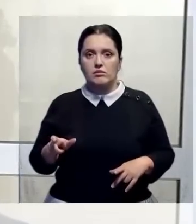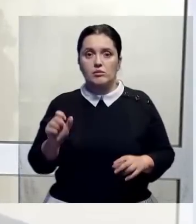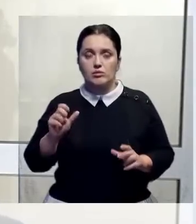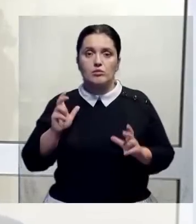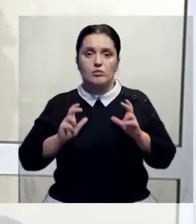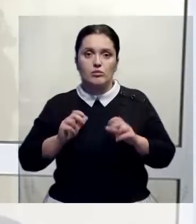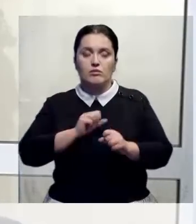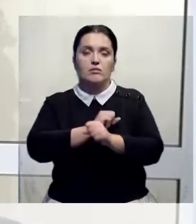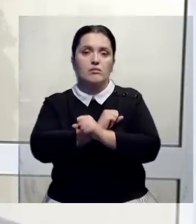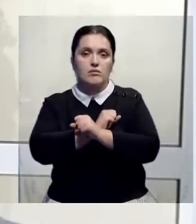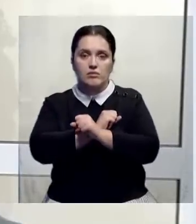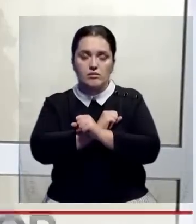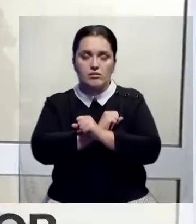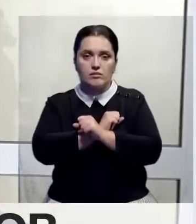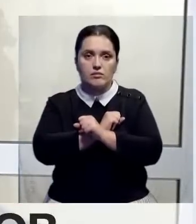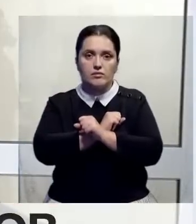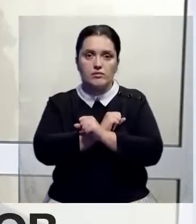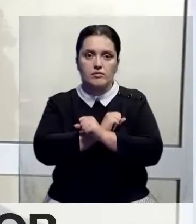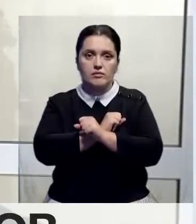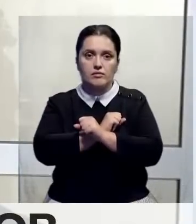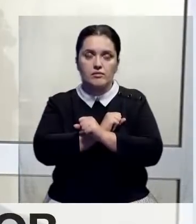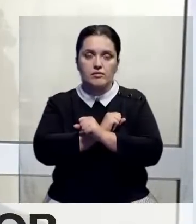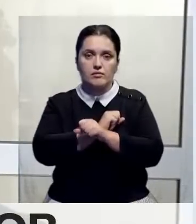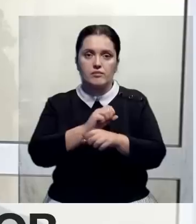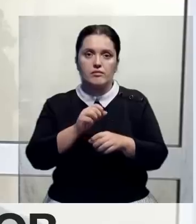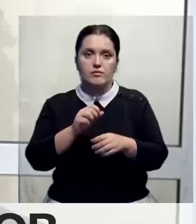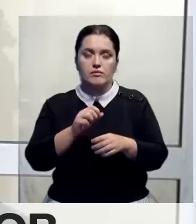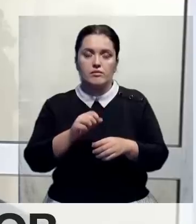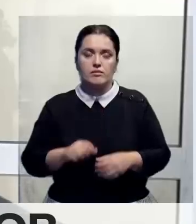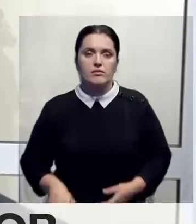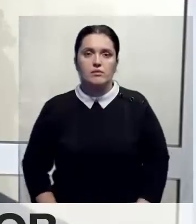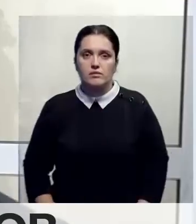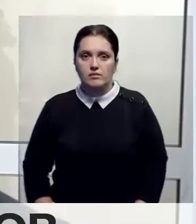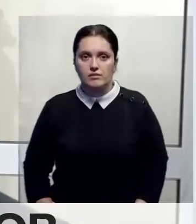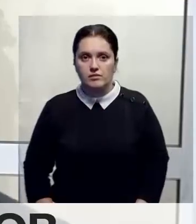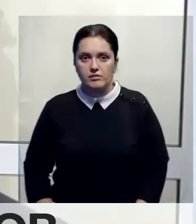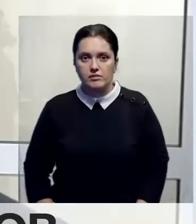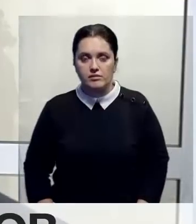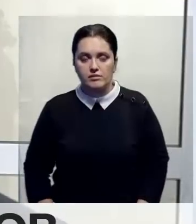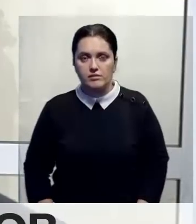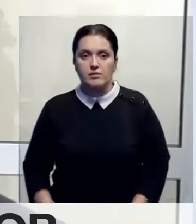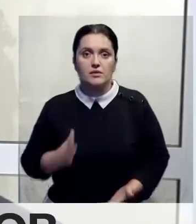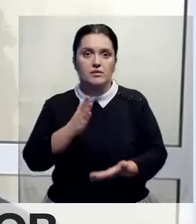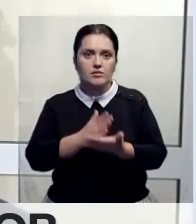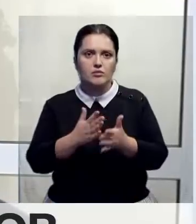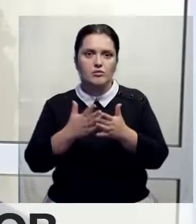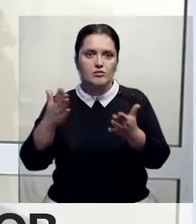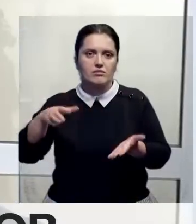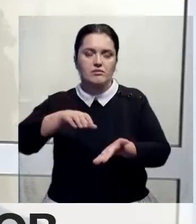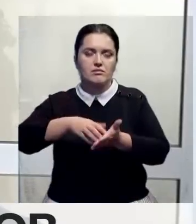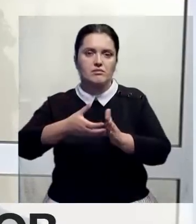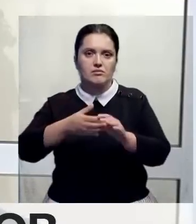студенты отдыхать, то есть для отдыха, какие-то зоны релакса. Есть большие сцены, где они